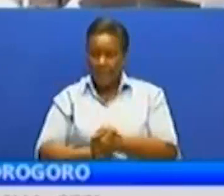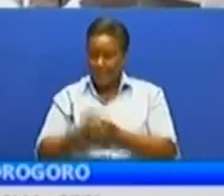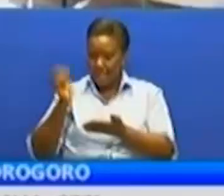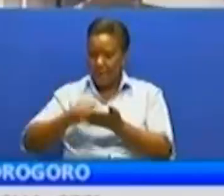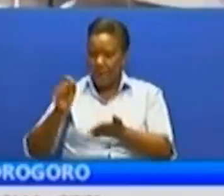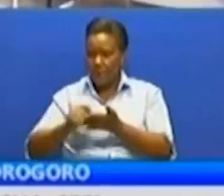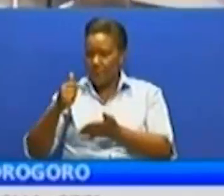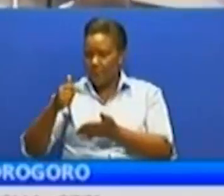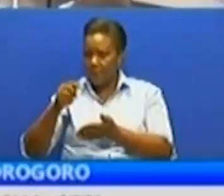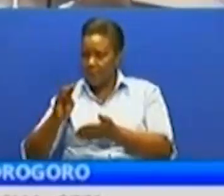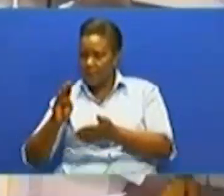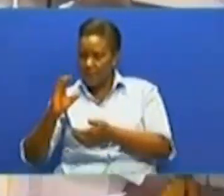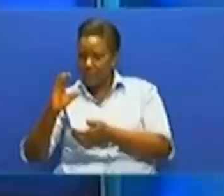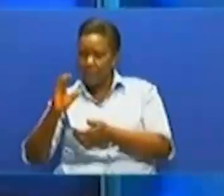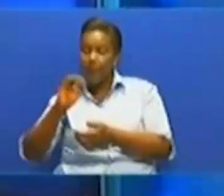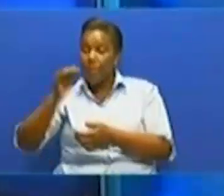Liampawe, TBC.